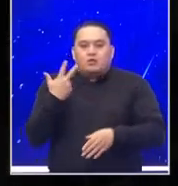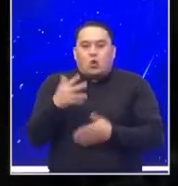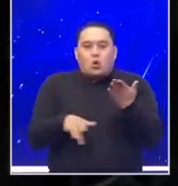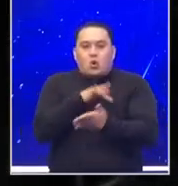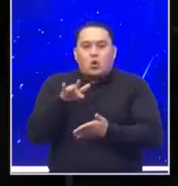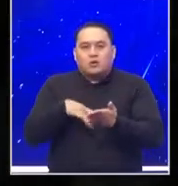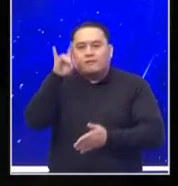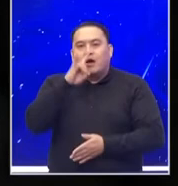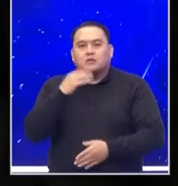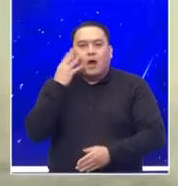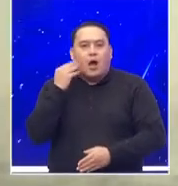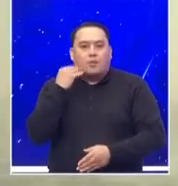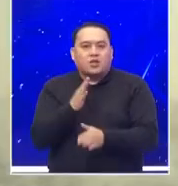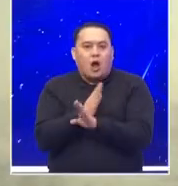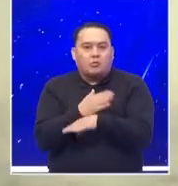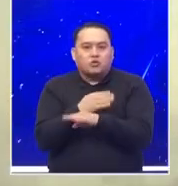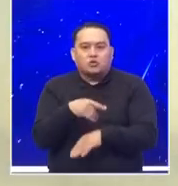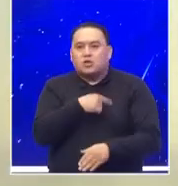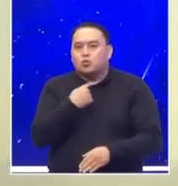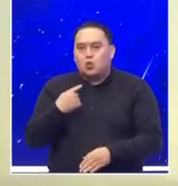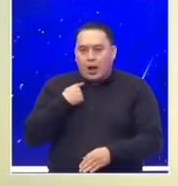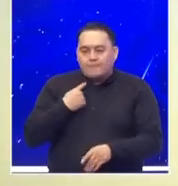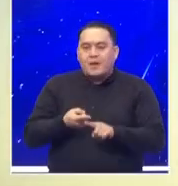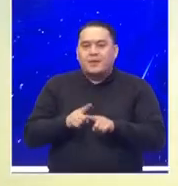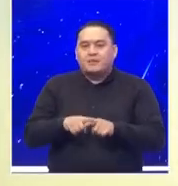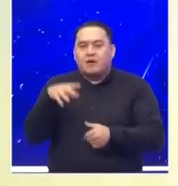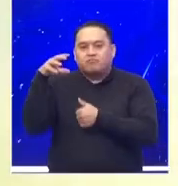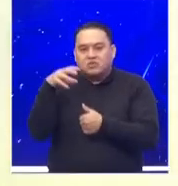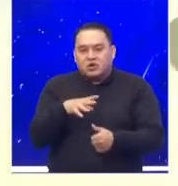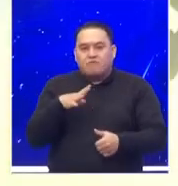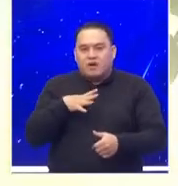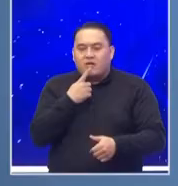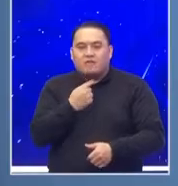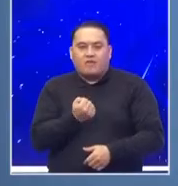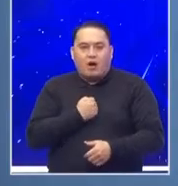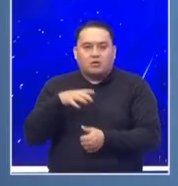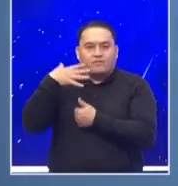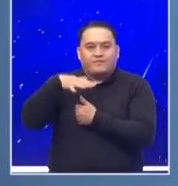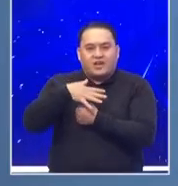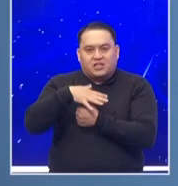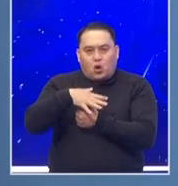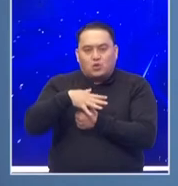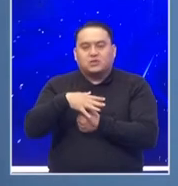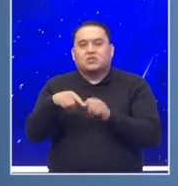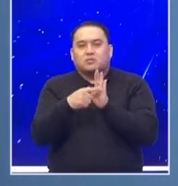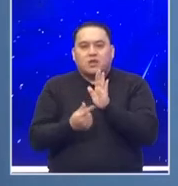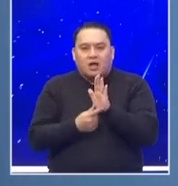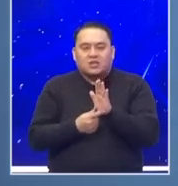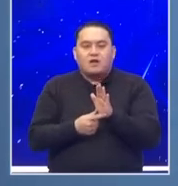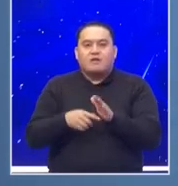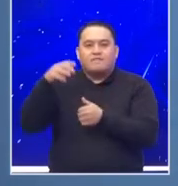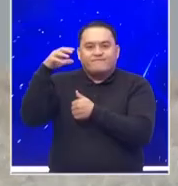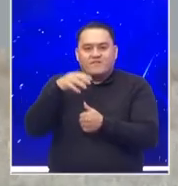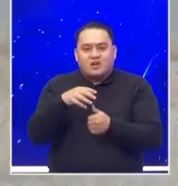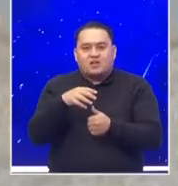страны алматы капшагае талды-курган прыжки военнослужащие совершались военно-транспортного вертолета ми-17 с парашютной